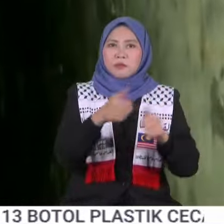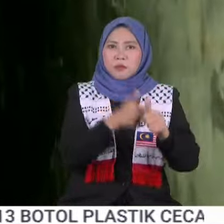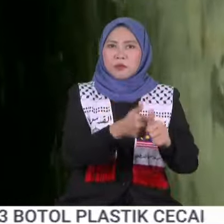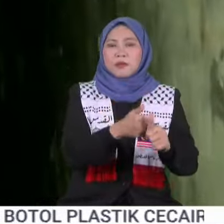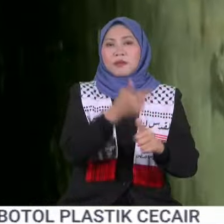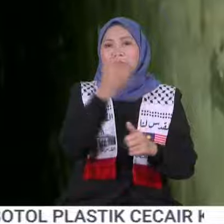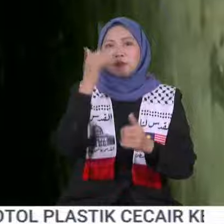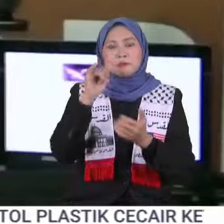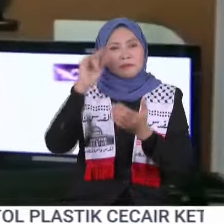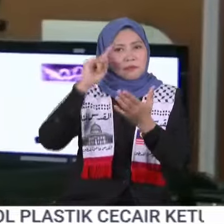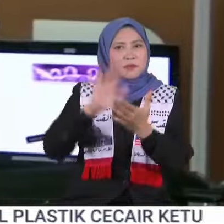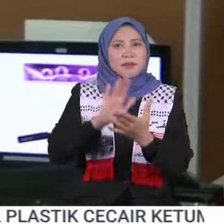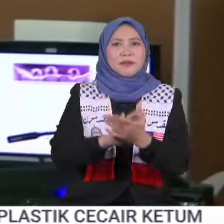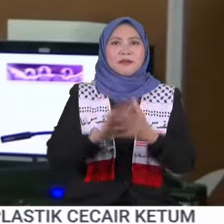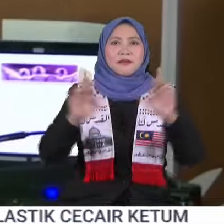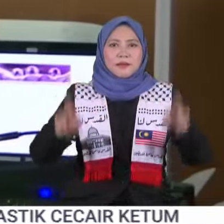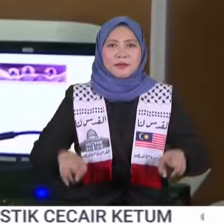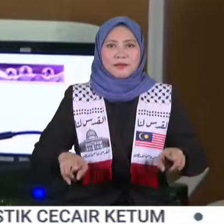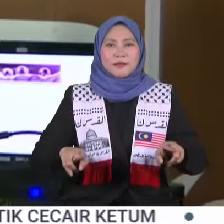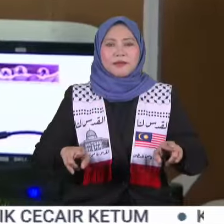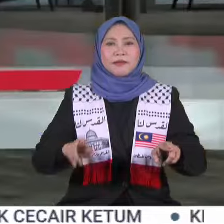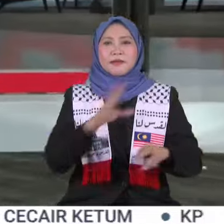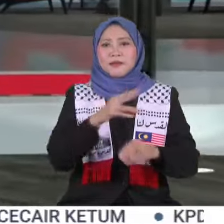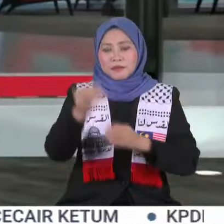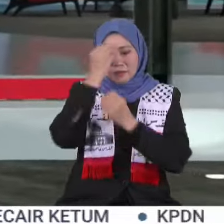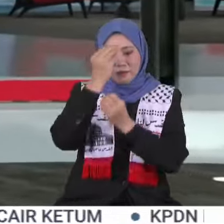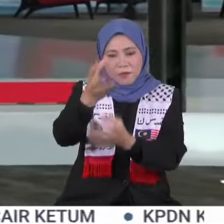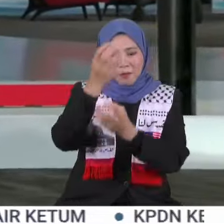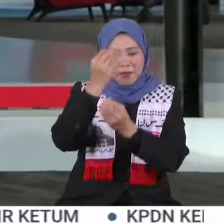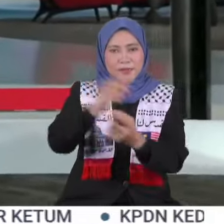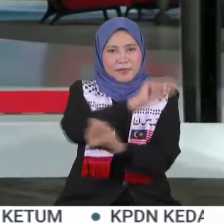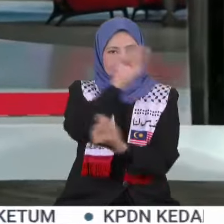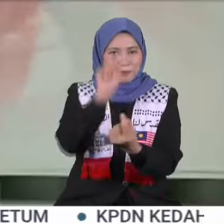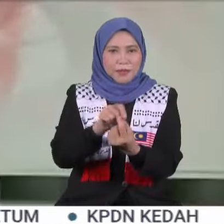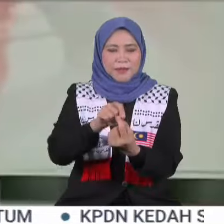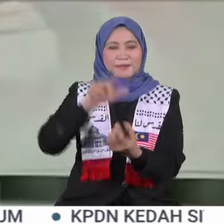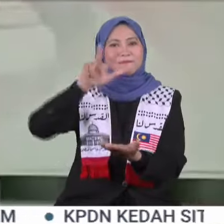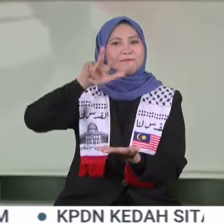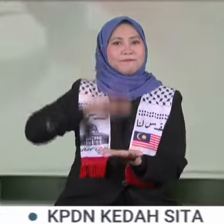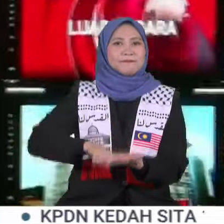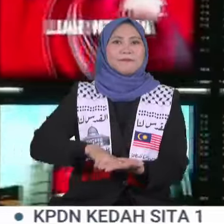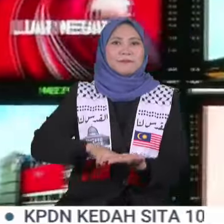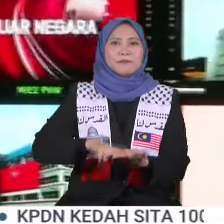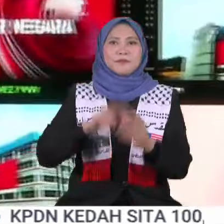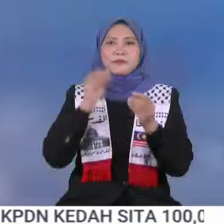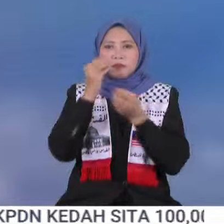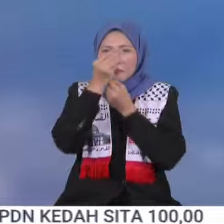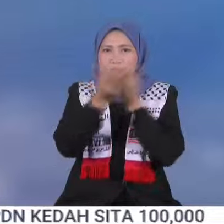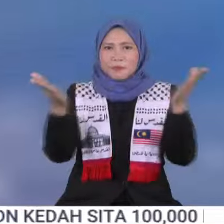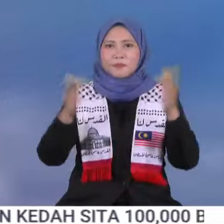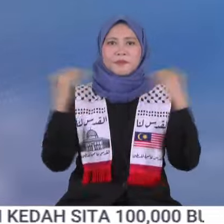sebagai sumber dipercayai rakyat dalam beri maklumat tepat dan sahih kepada masyarakat